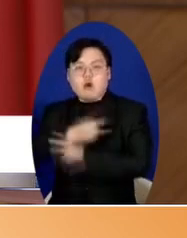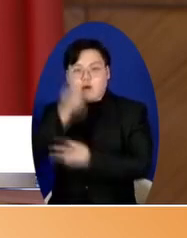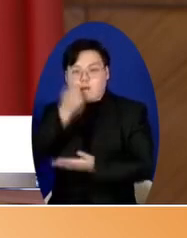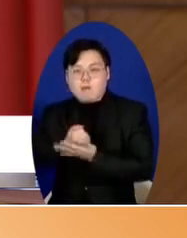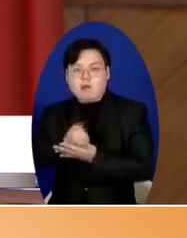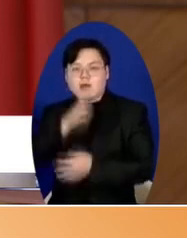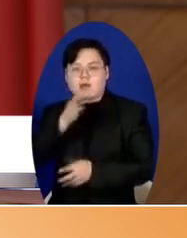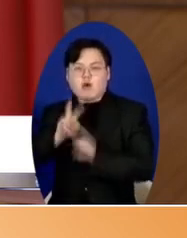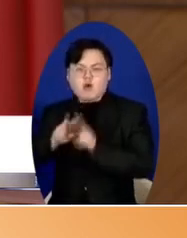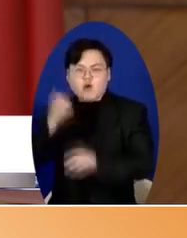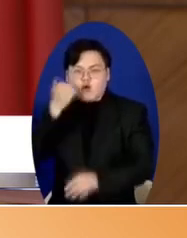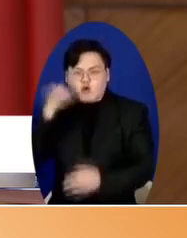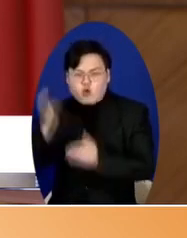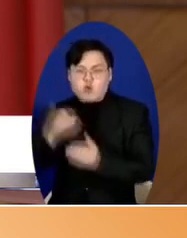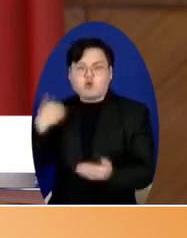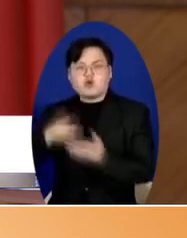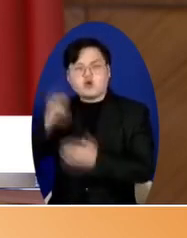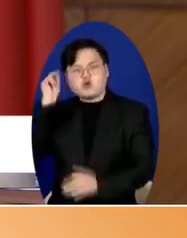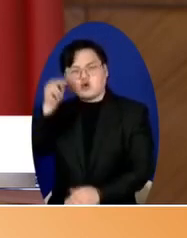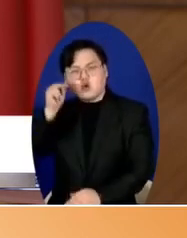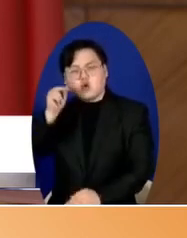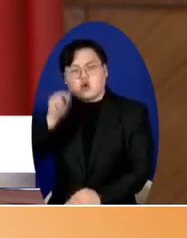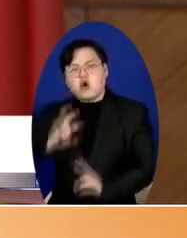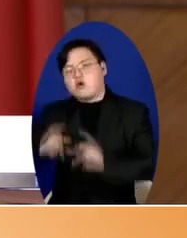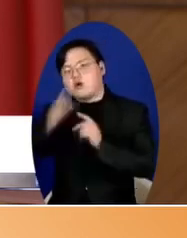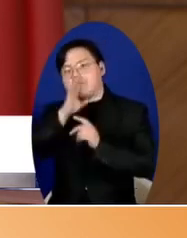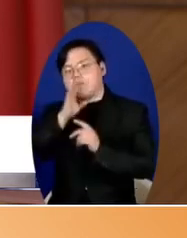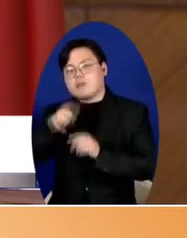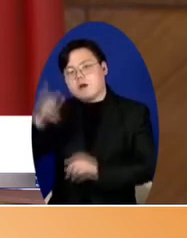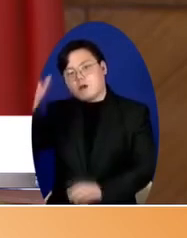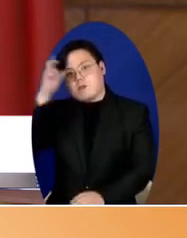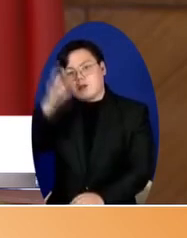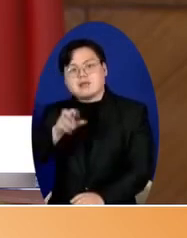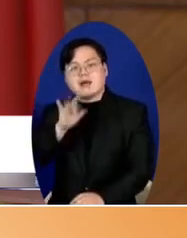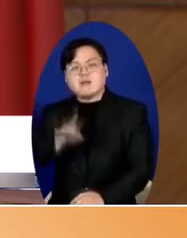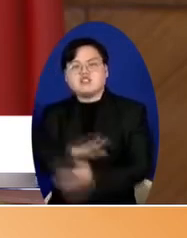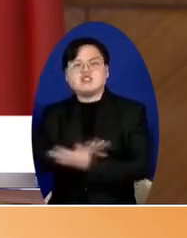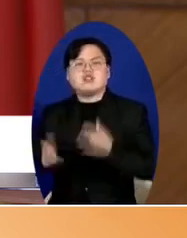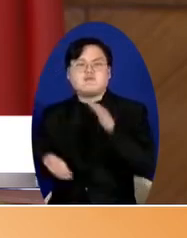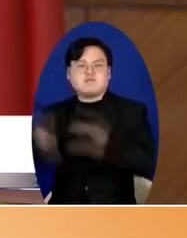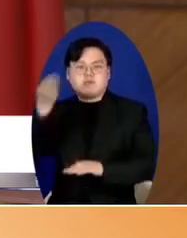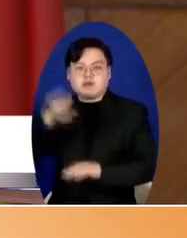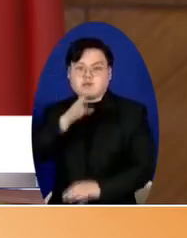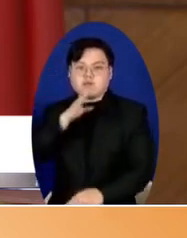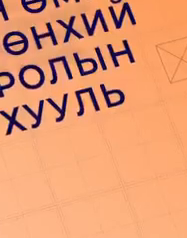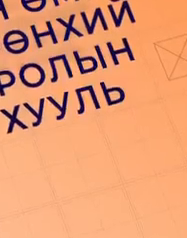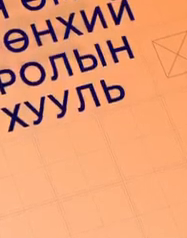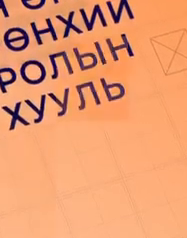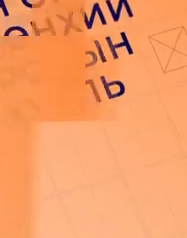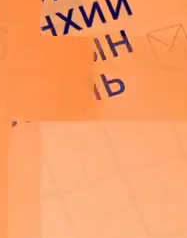туршлагаа суралцах боловсролын суурь тогтолцоог өөрчилнө. Ер нь бол боловсролын салбарт нэлээд томоохон реформ хийнэ гэсэн ийм одоо